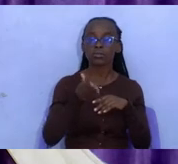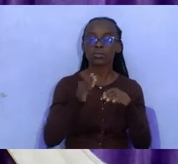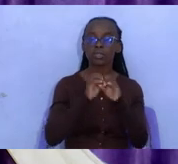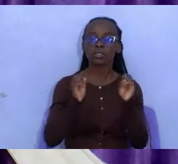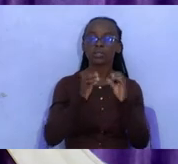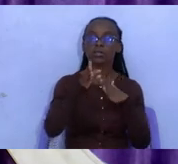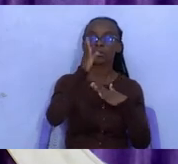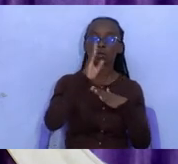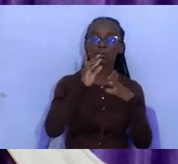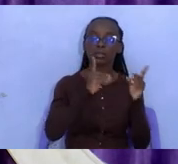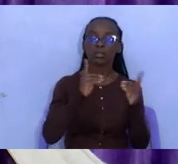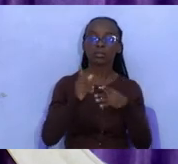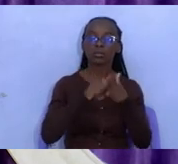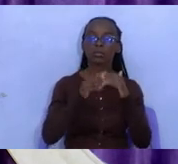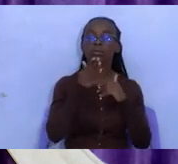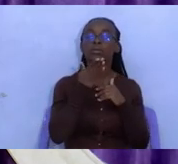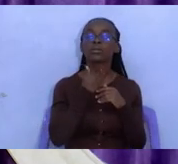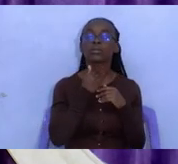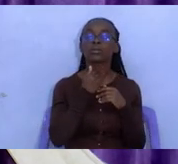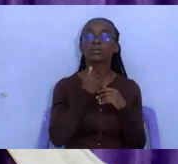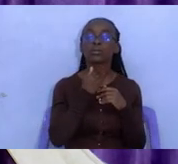Mungu alimfanikisha.